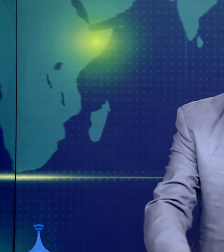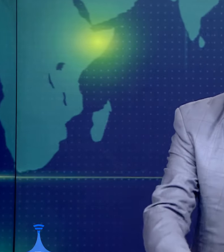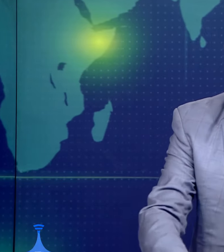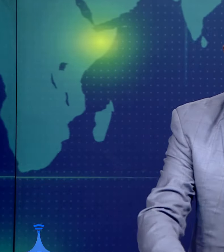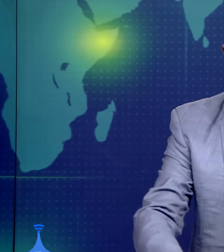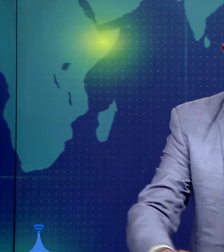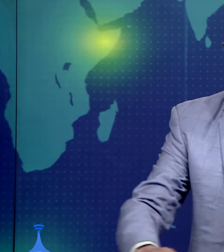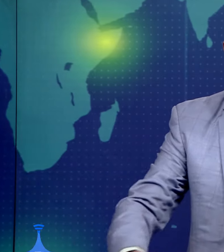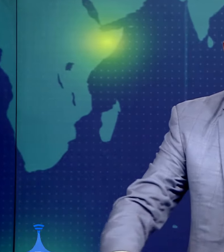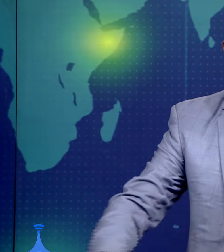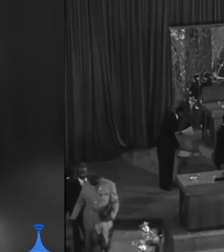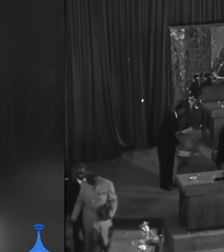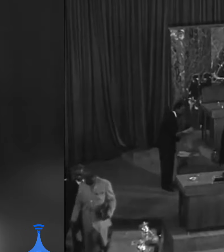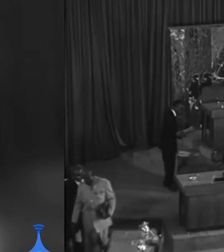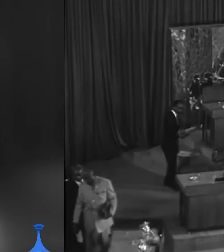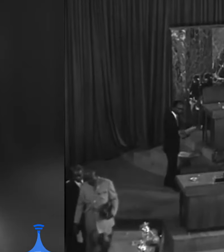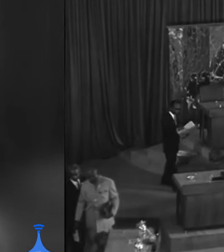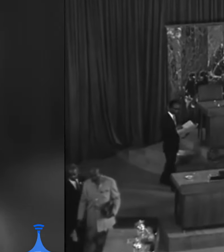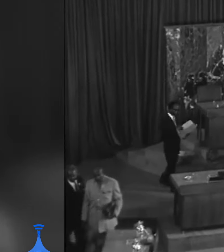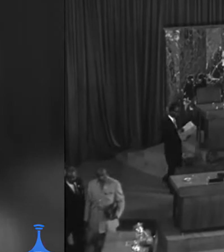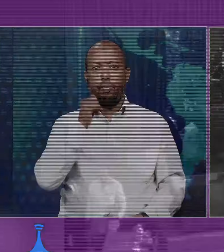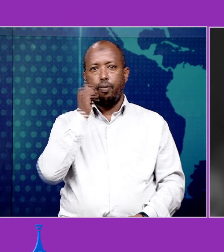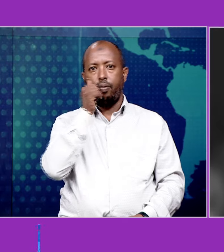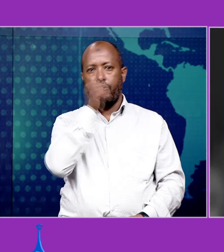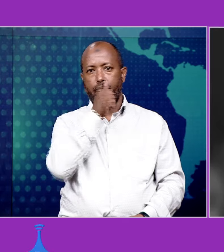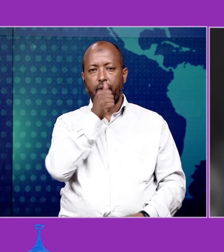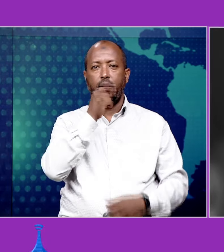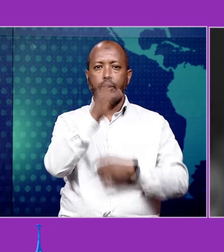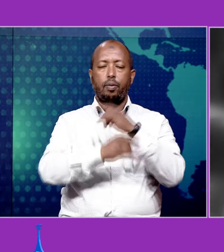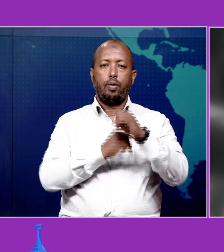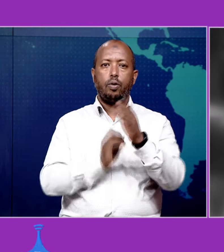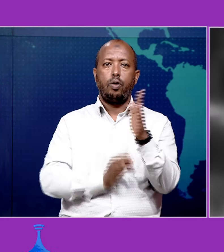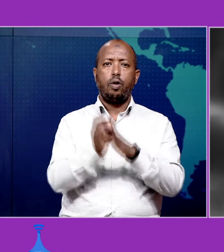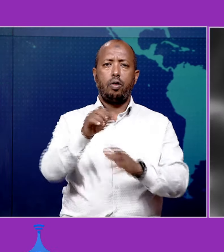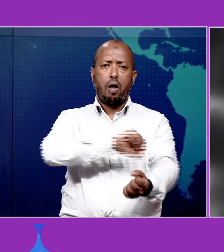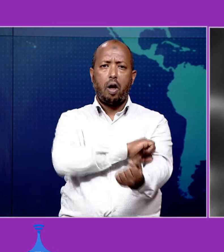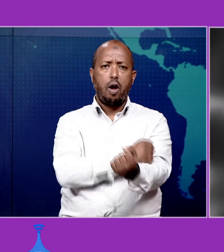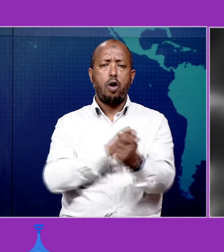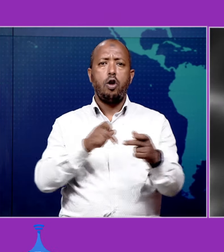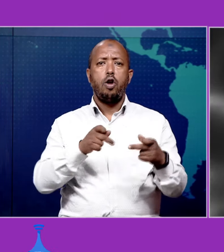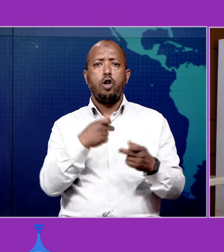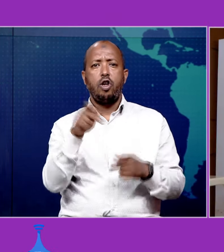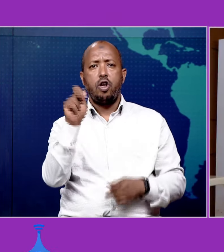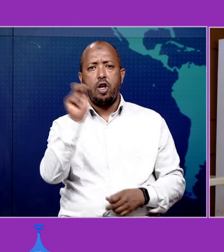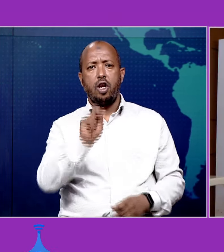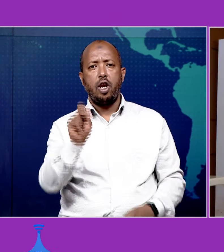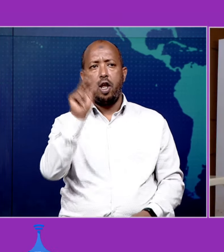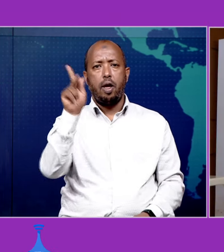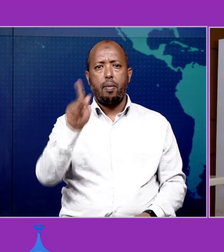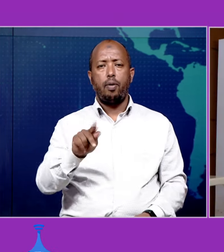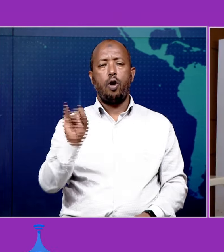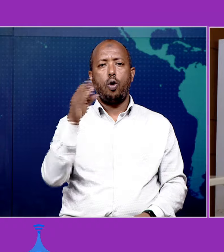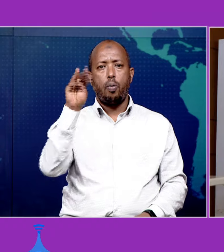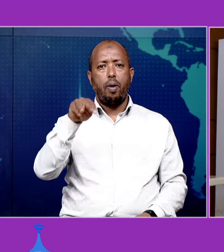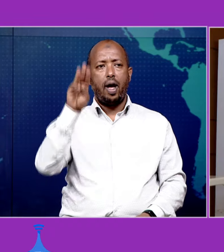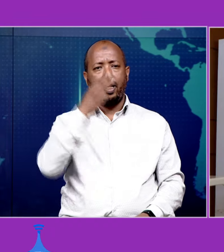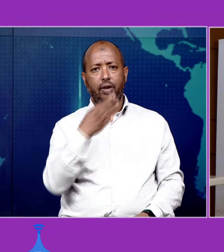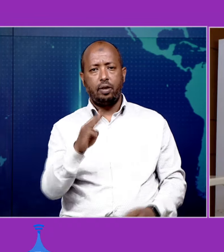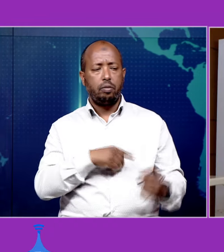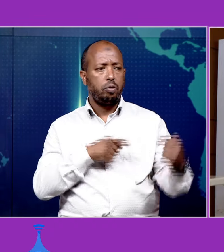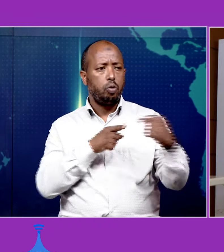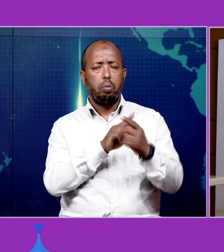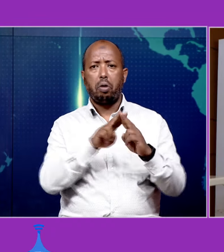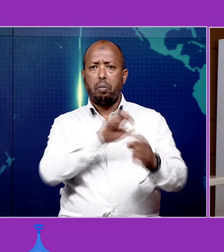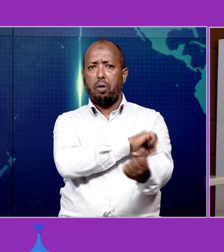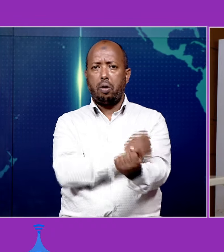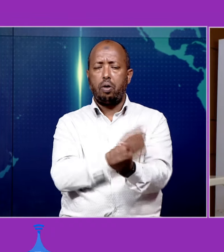ገልጸዋል። ኢትዮጵያ ዘመናትን ያስቆጠረ ጠንካራ የዲፕሎማሲ ግንኙነት ካላቸው ሀገራት ተጠቃሽ ናት። ይህንንም የዲፕሎማሲ